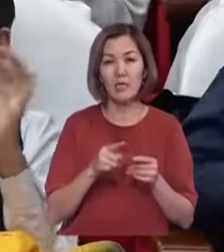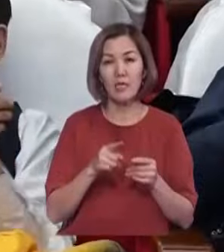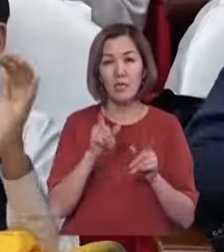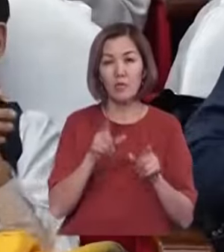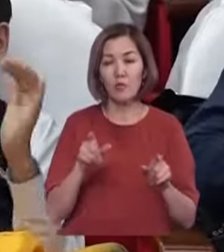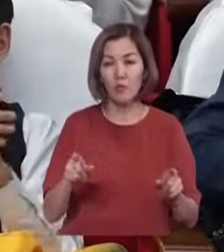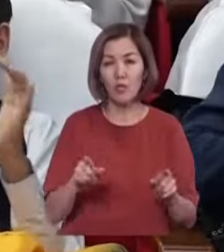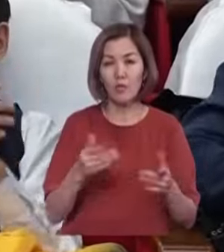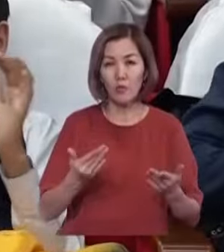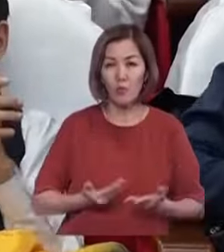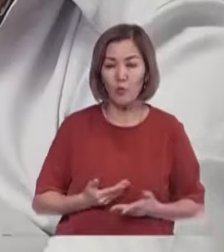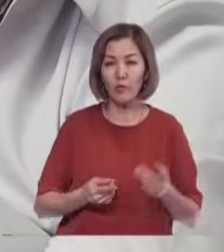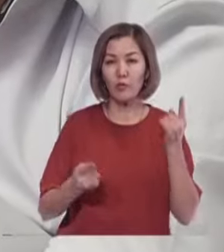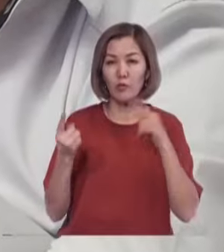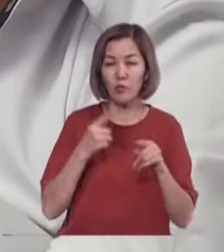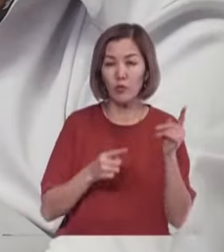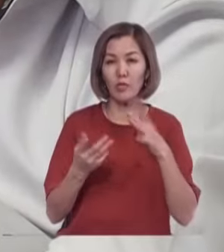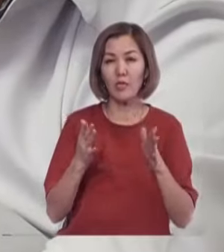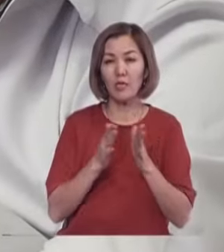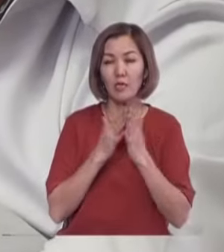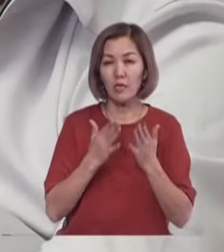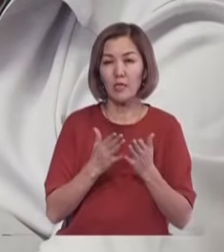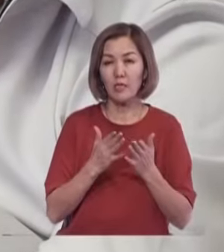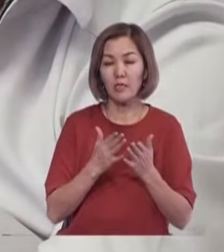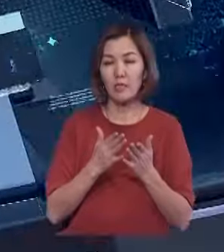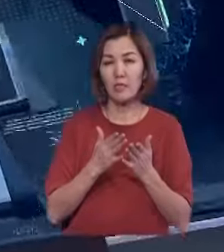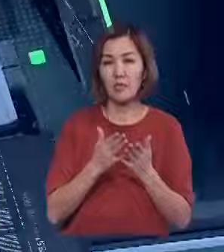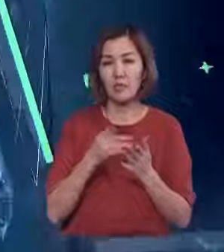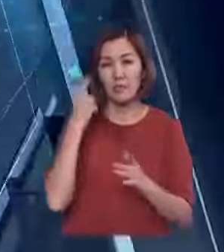тұлғалардың өнеге өсиетімен өмірлік оң бағыт бағдар алады.